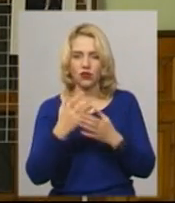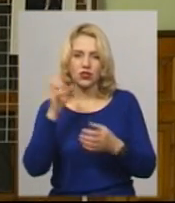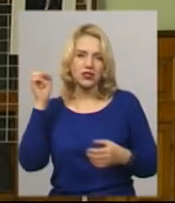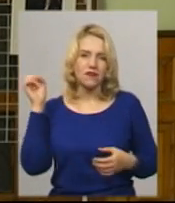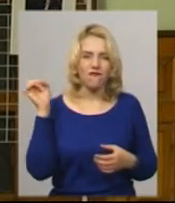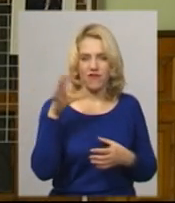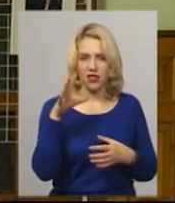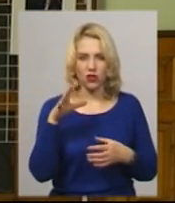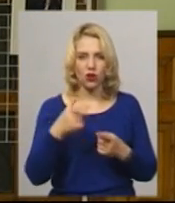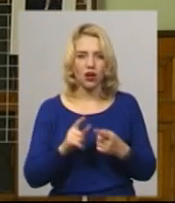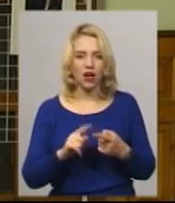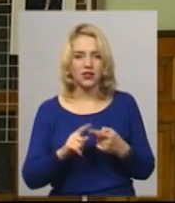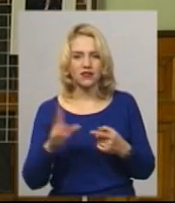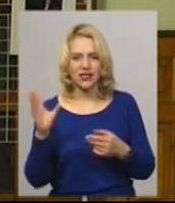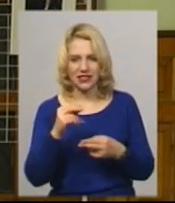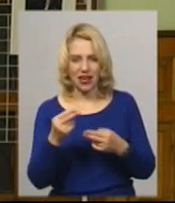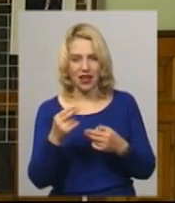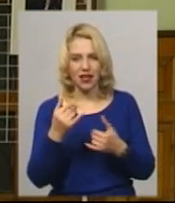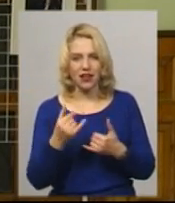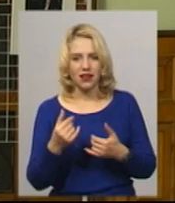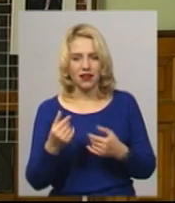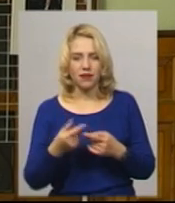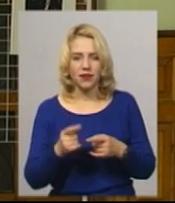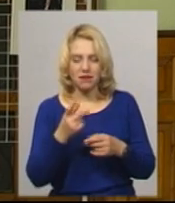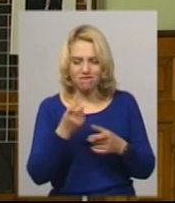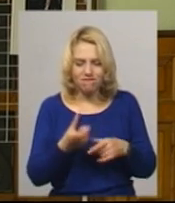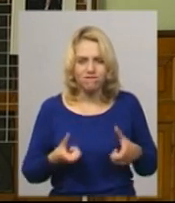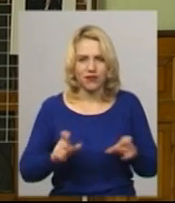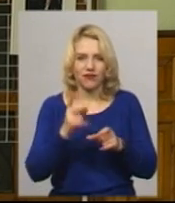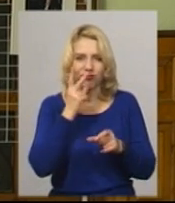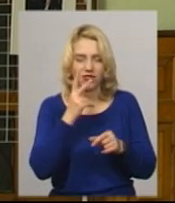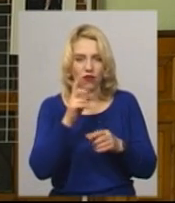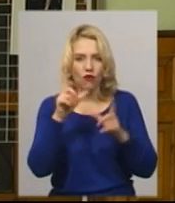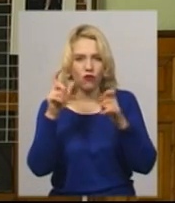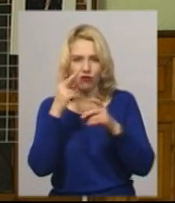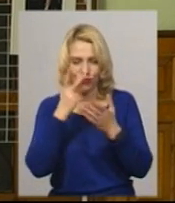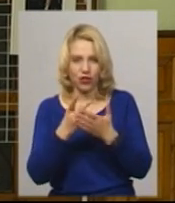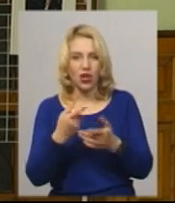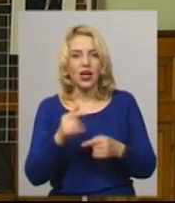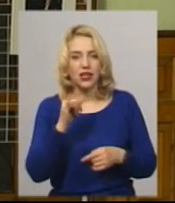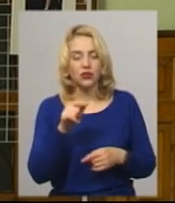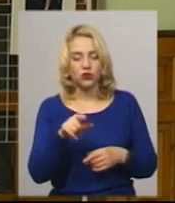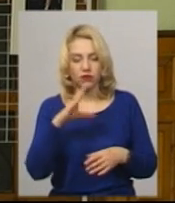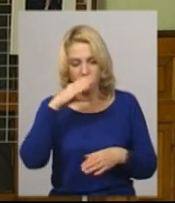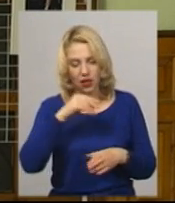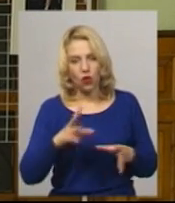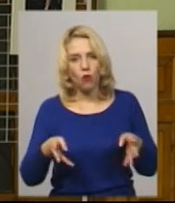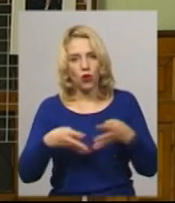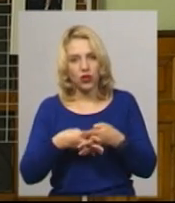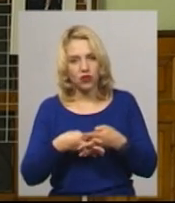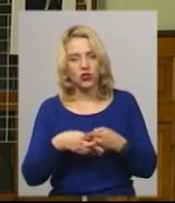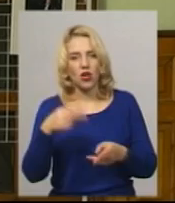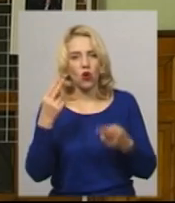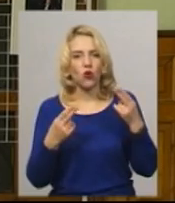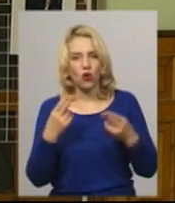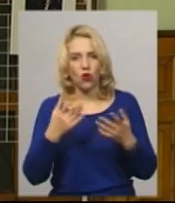для фотографії це все дефекти. Перебільшення всі надто помітні фотографії. Тут достатньо вдало поєднується кольорова гама, хоча